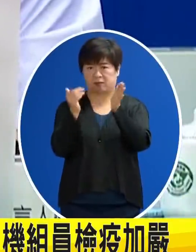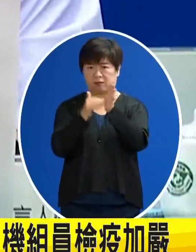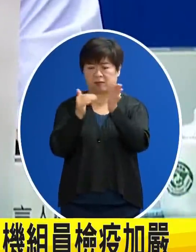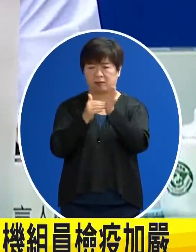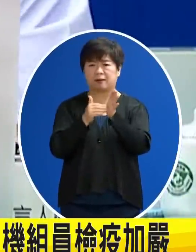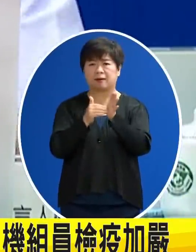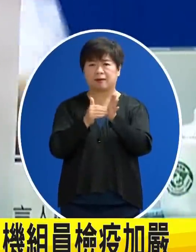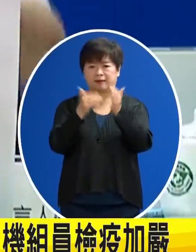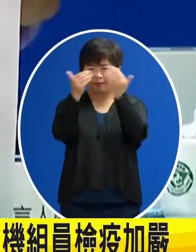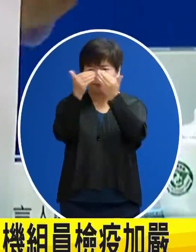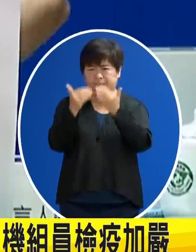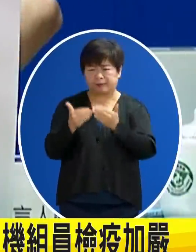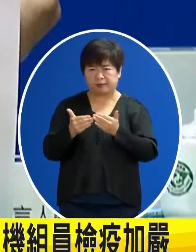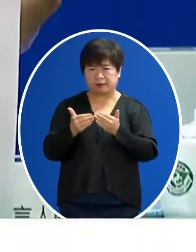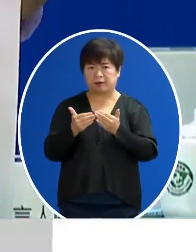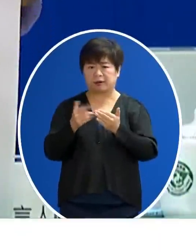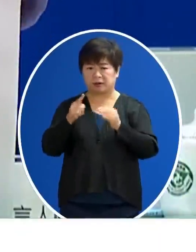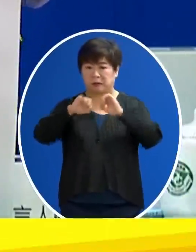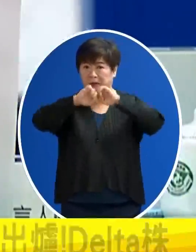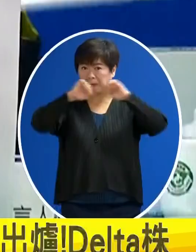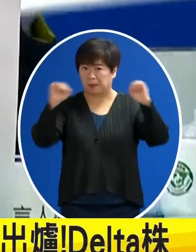资料库所得到了一个结果。